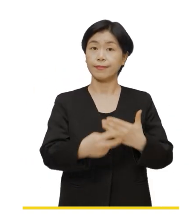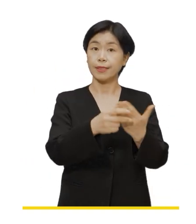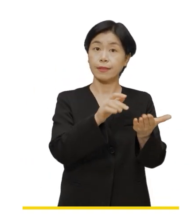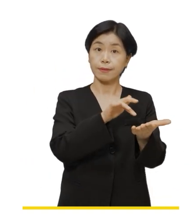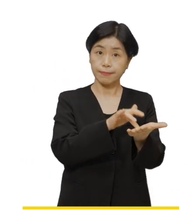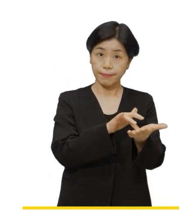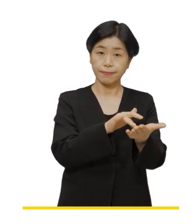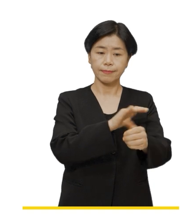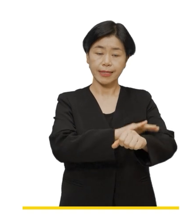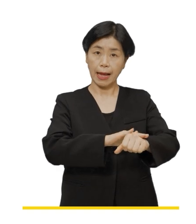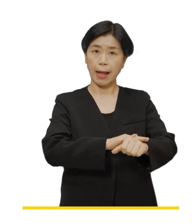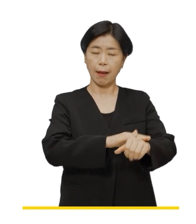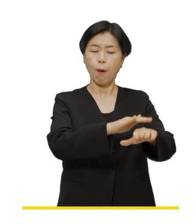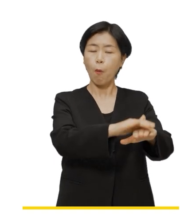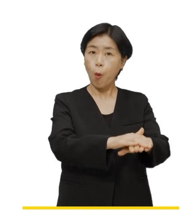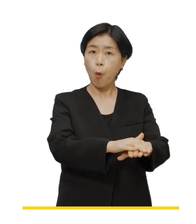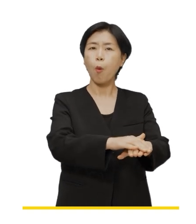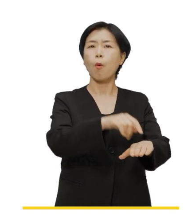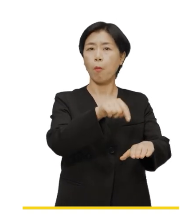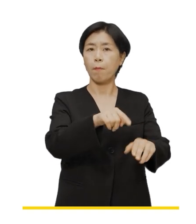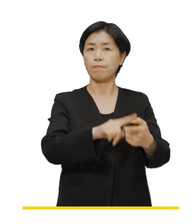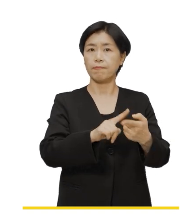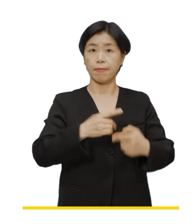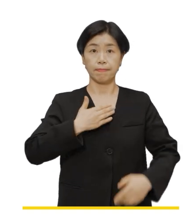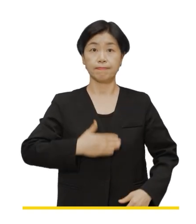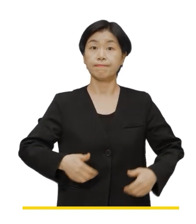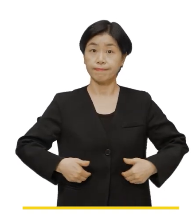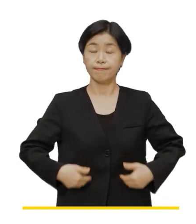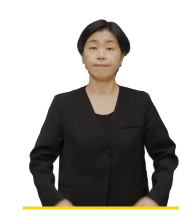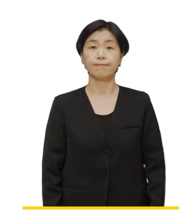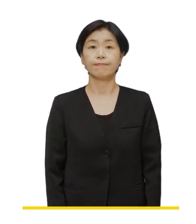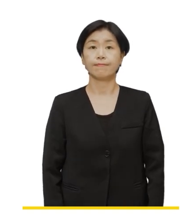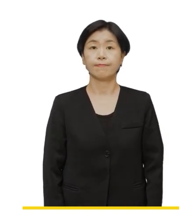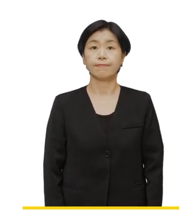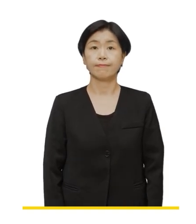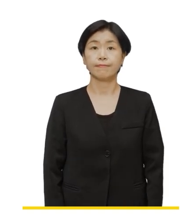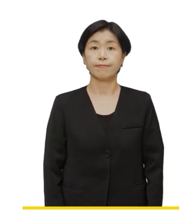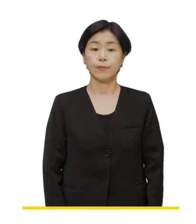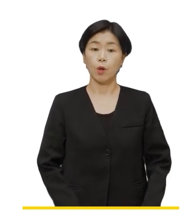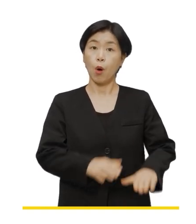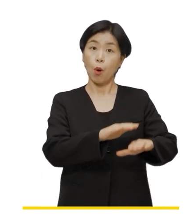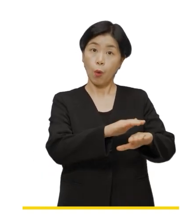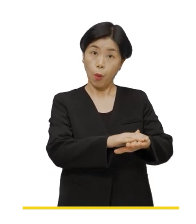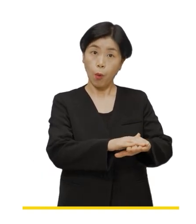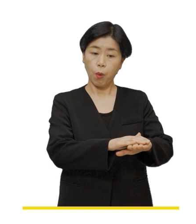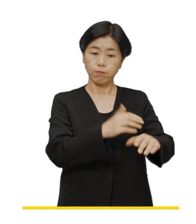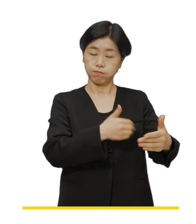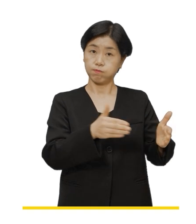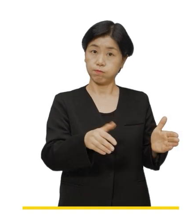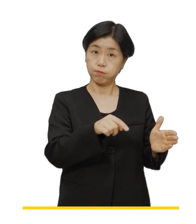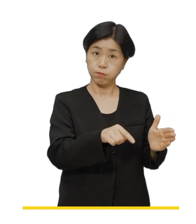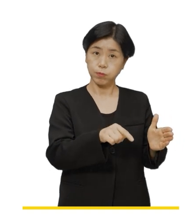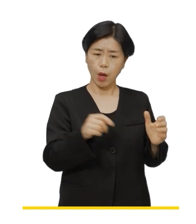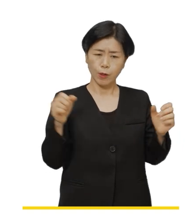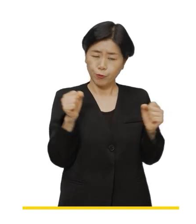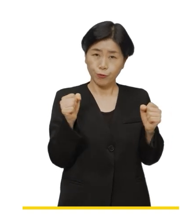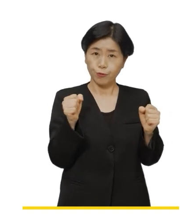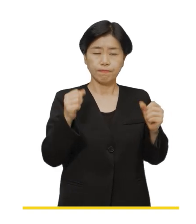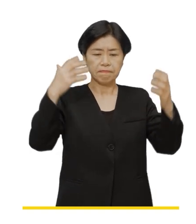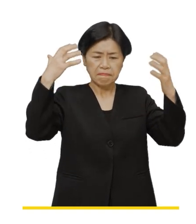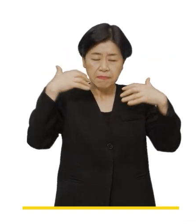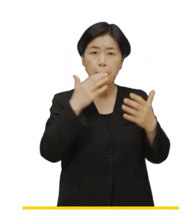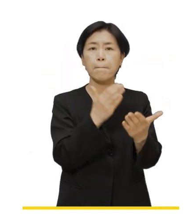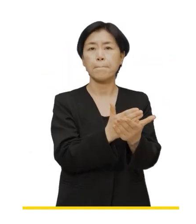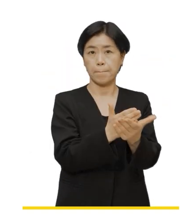의약품은 올바로 보관하는 방법을 확인해야 해요. 대부분 춥지도 덥지도 않게 실내에